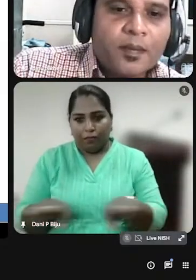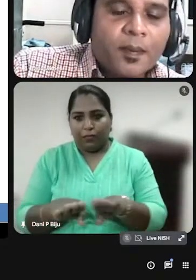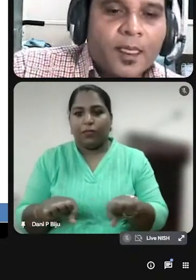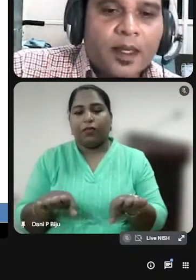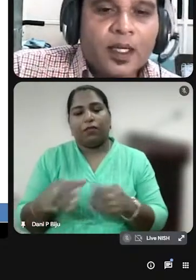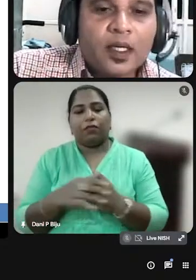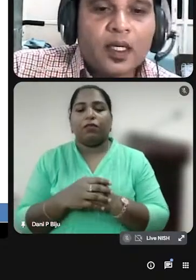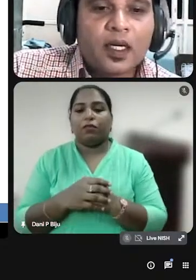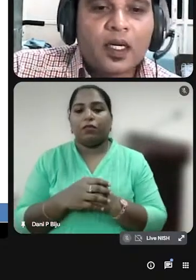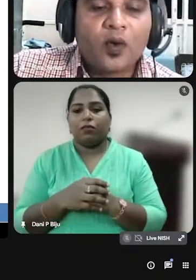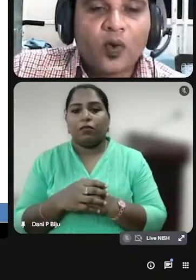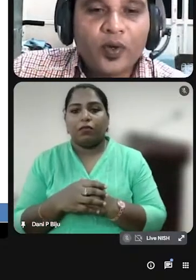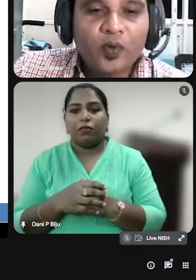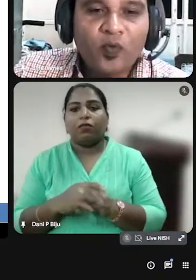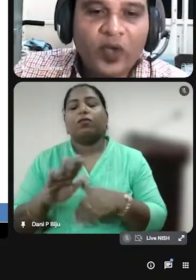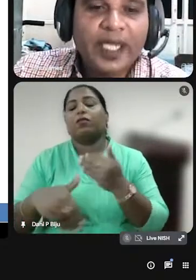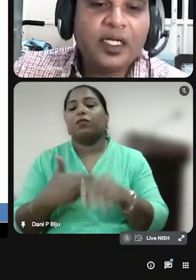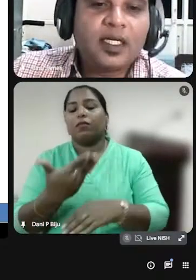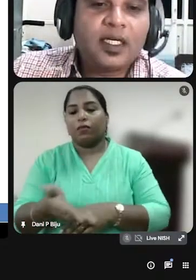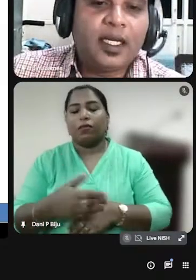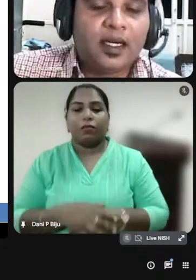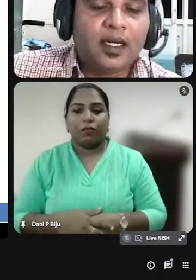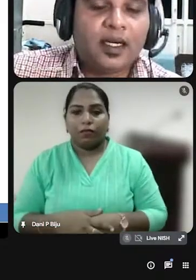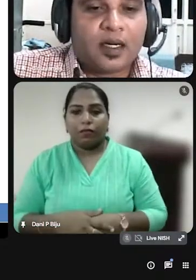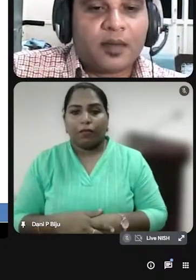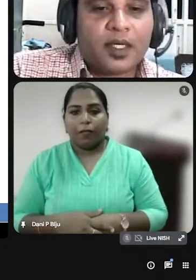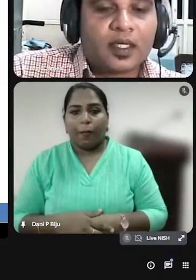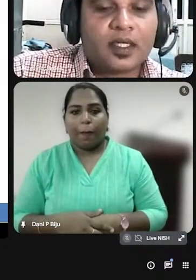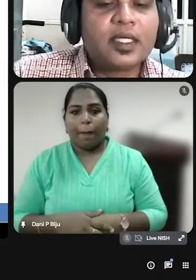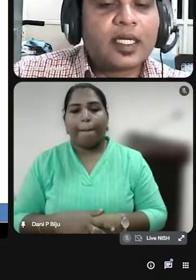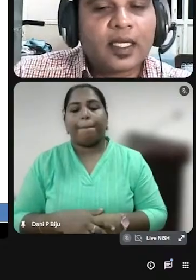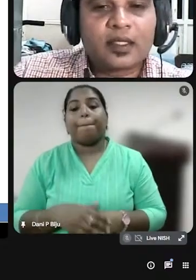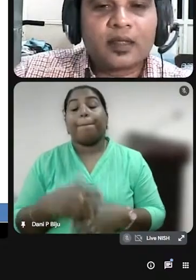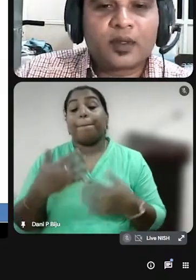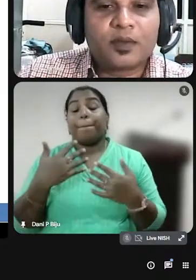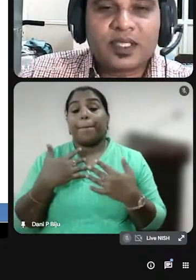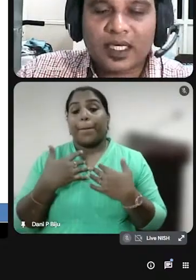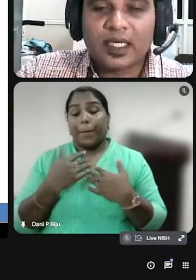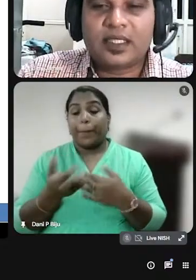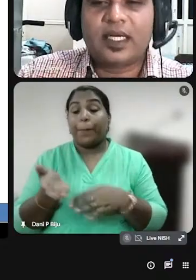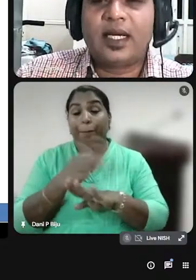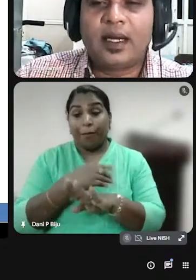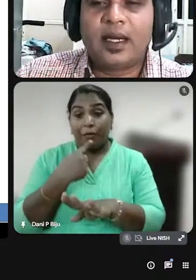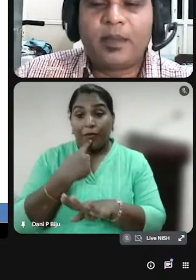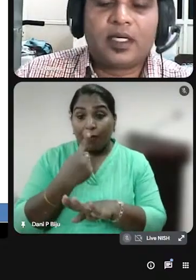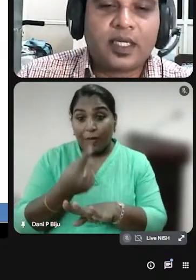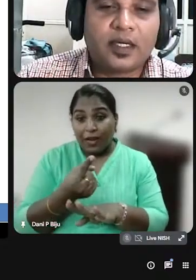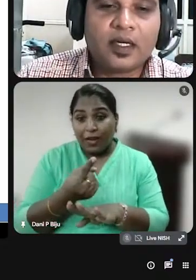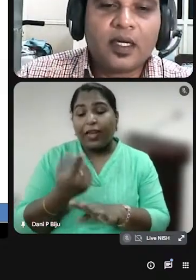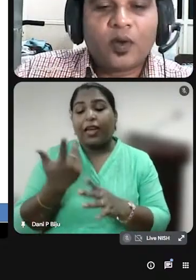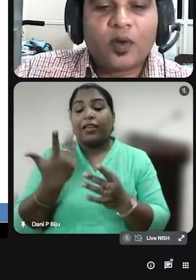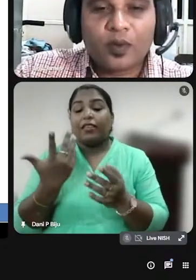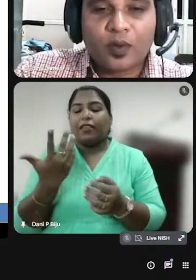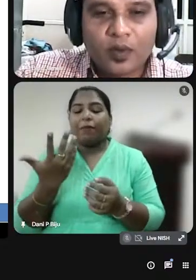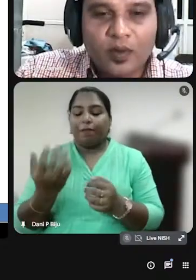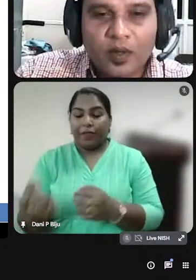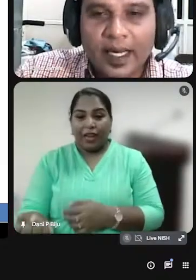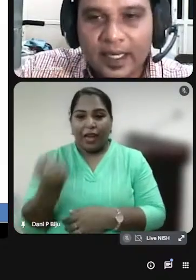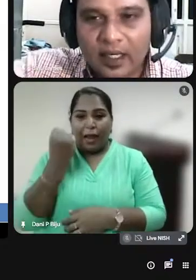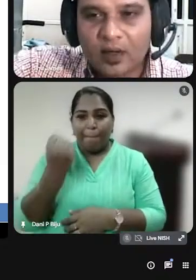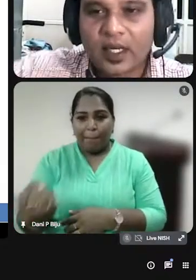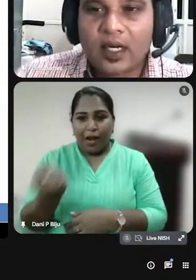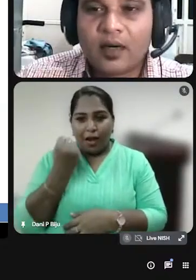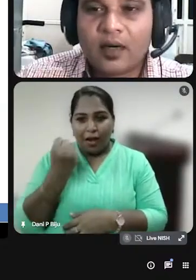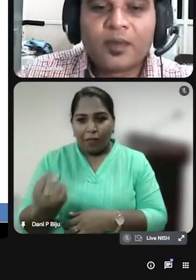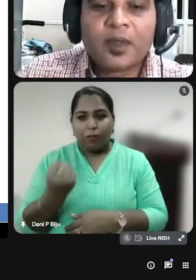ഇനി നമ്മള് ഒരു വെയിറ്റ് ട്രെയിനിങ്ങിന്റെ ഭാഗമായിട്ട്, അത് ഞാൻ നേരത്തെ പറഞ്ഞു, ചെറിയ ചെറിയ ഡംബൽസ് ഒരു